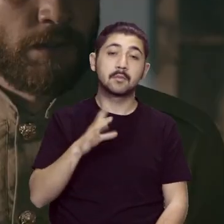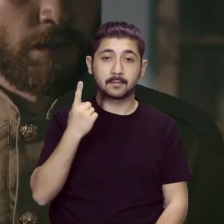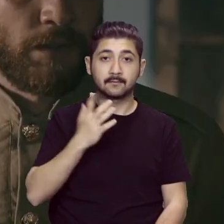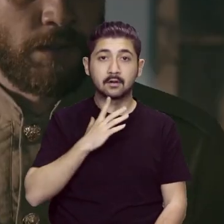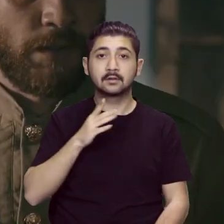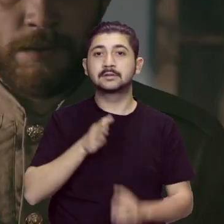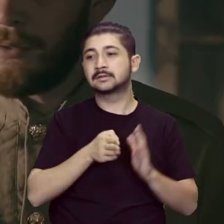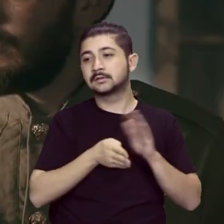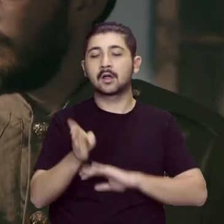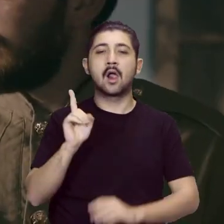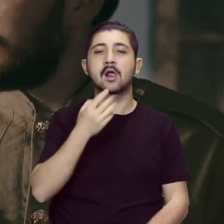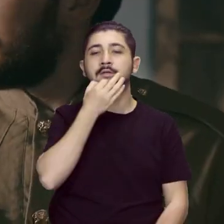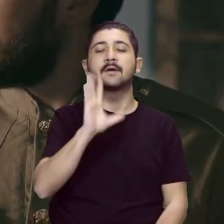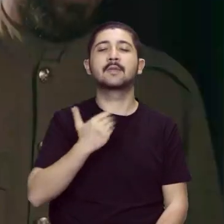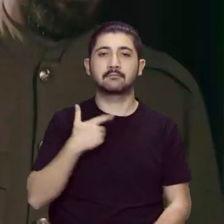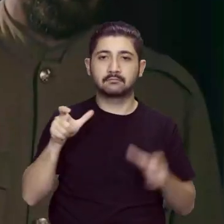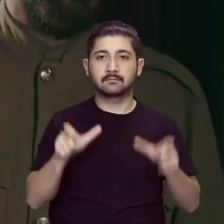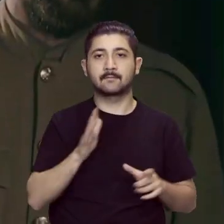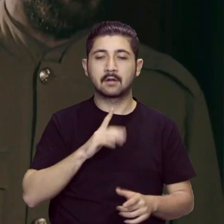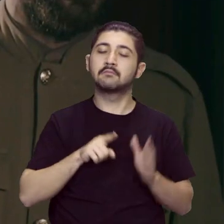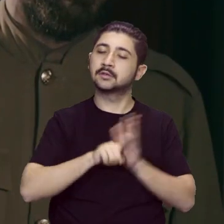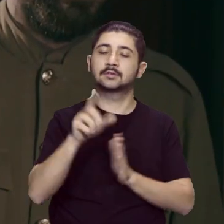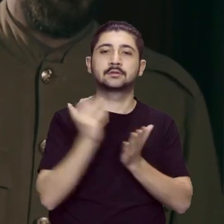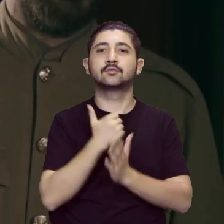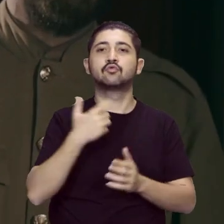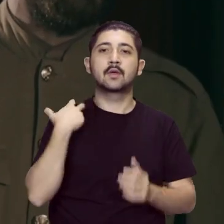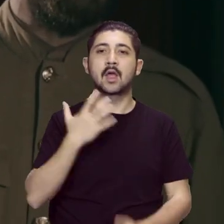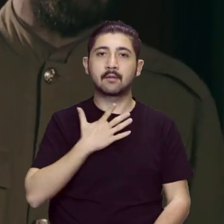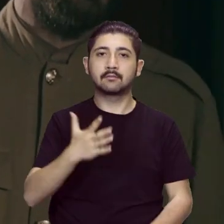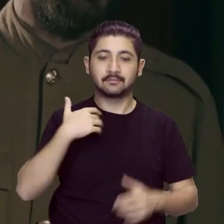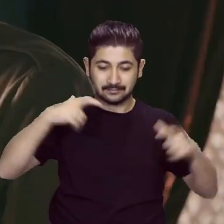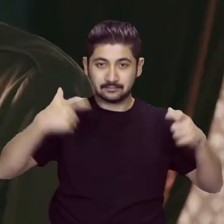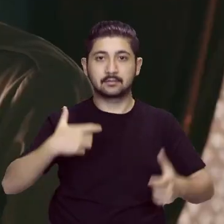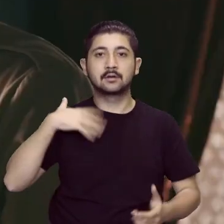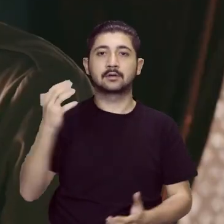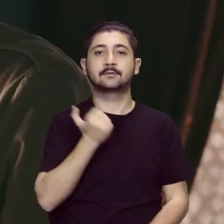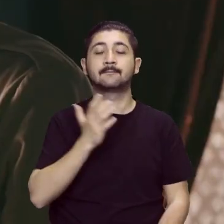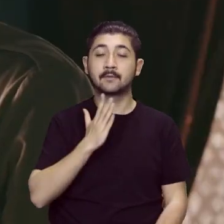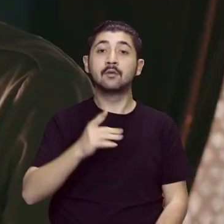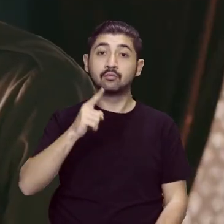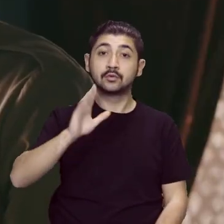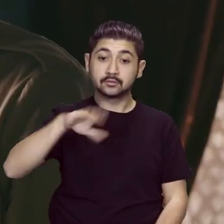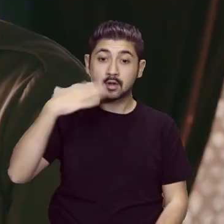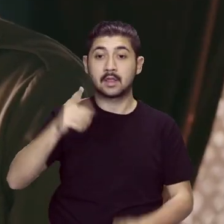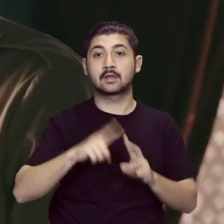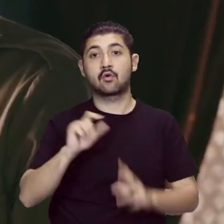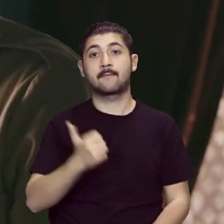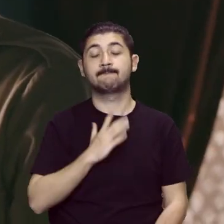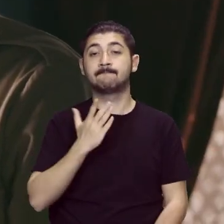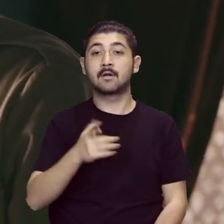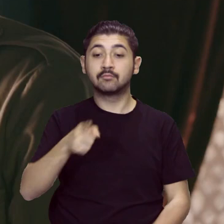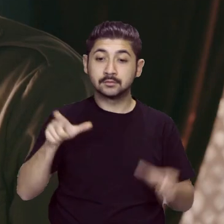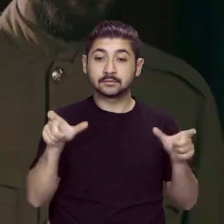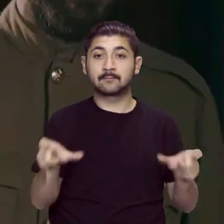Dışarı çıkmalarına izin vermedik. Başardık kumandanım. Aldık yavrum kalesini. Asıl iş bundan sonrasını Niyazi.